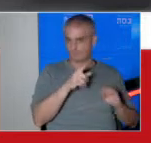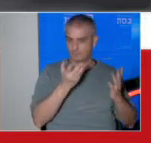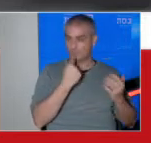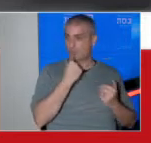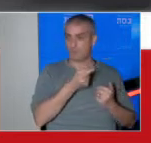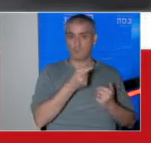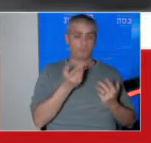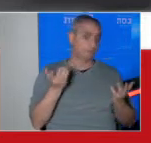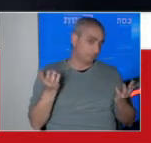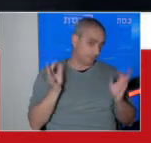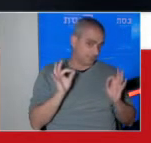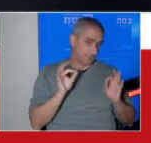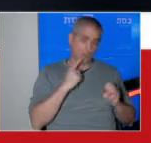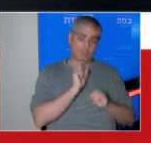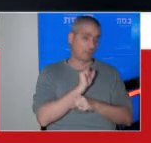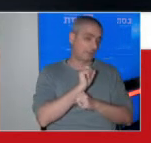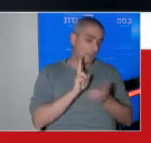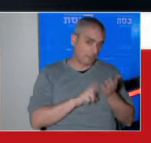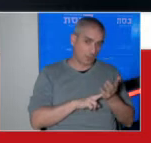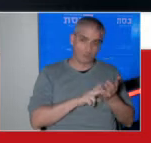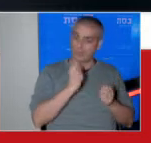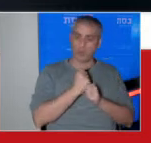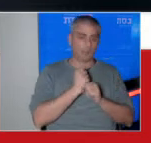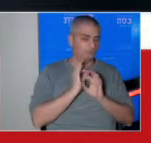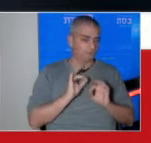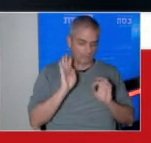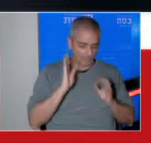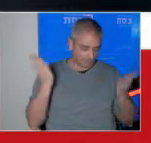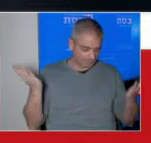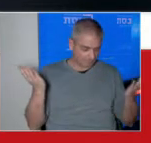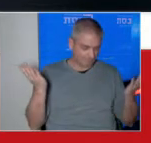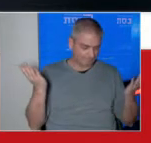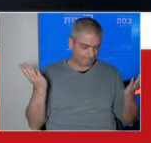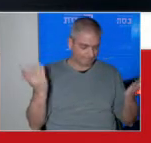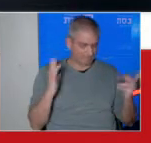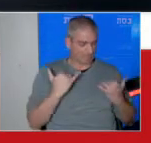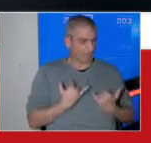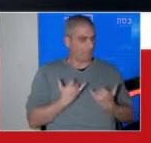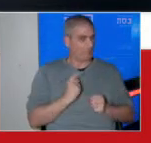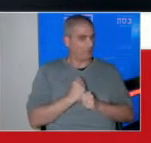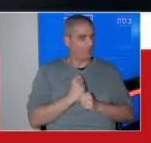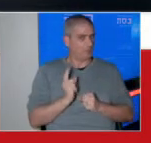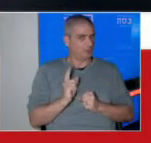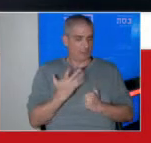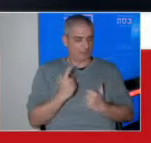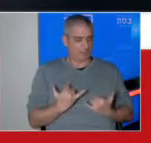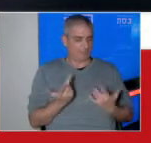אומר ברלה, בסדר, הטענה הנכונה, נתניהו לא עשה כלום בעניין הזה, אבל למה עכשיו לא לעשות את זה? למה לא עכשיו? ההגה בידיים